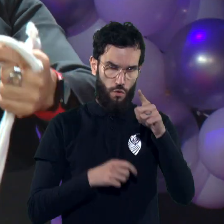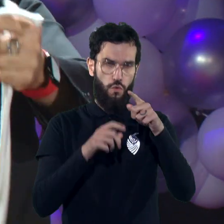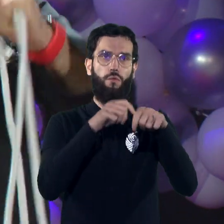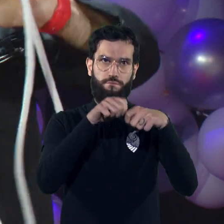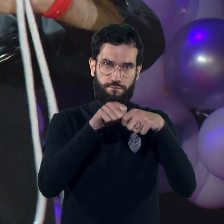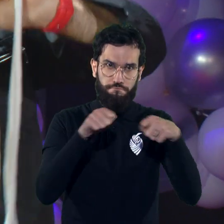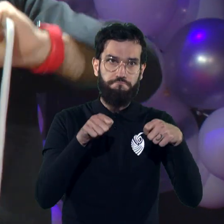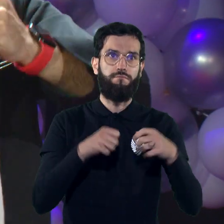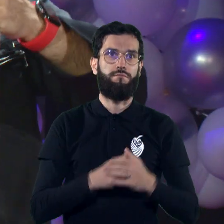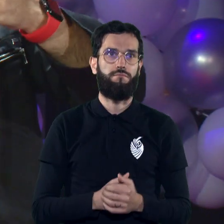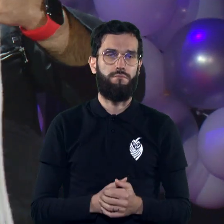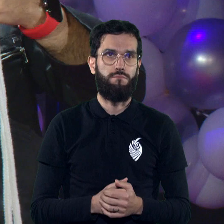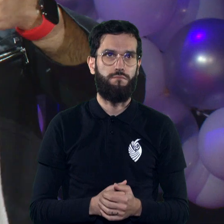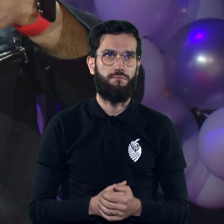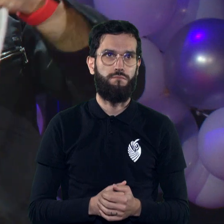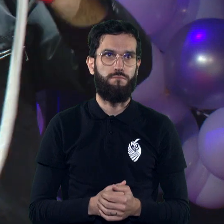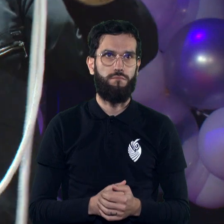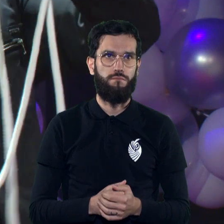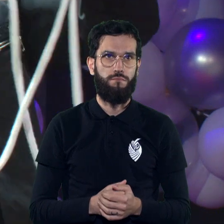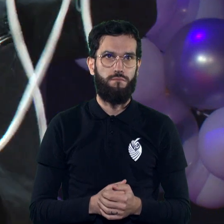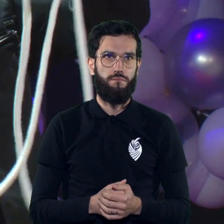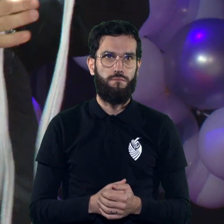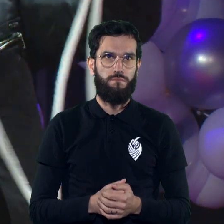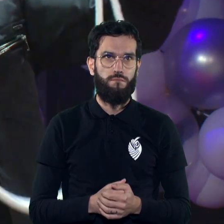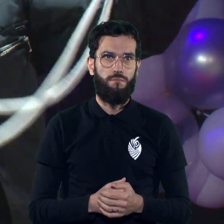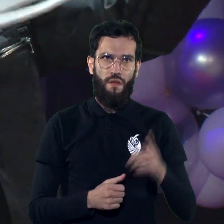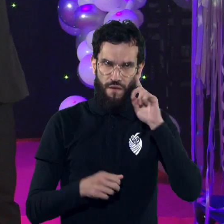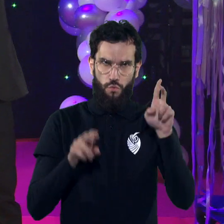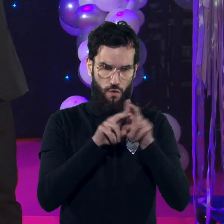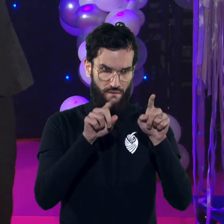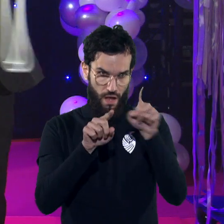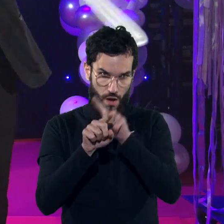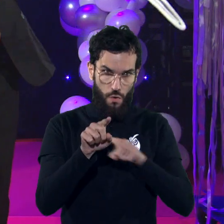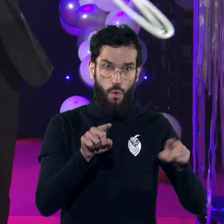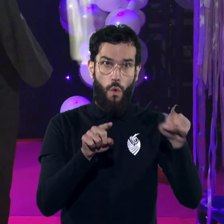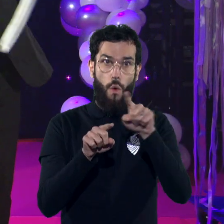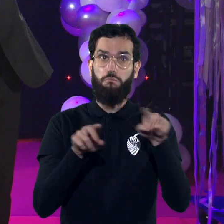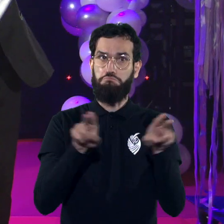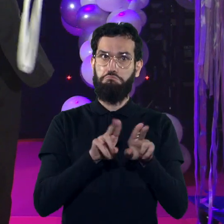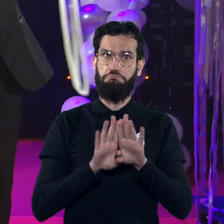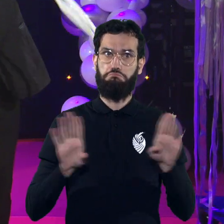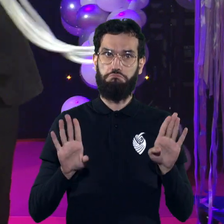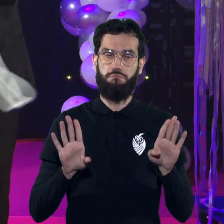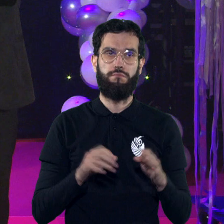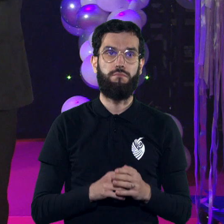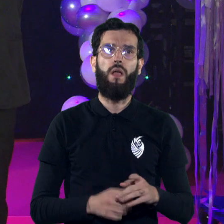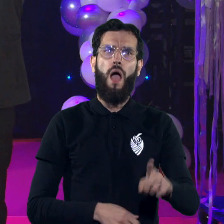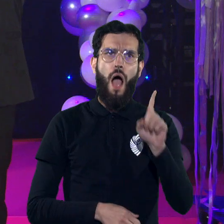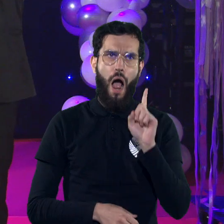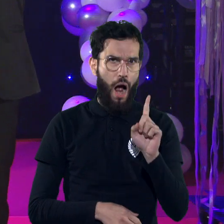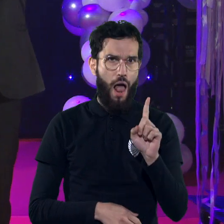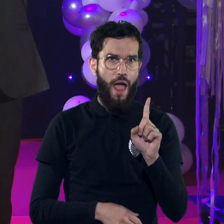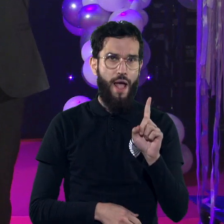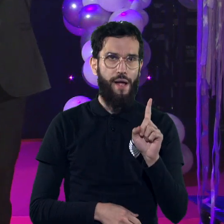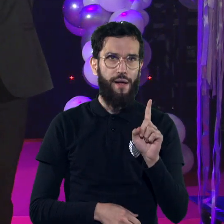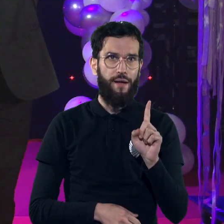ten druhý špagát. To znamená, keďže tie špagáty boli rovnako veľké, aj tie slučky sú rovnaké. Ale len